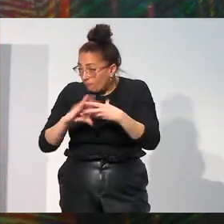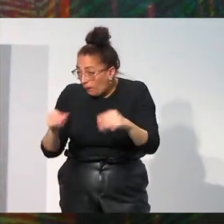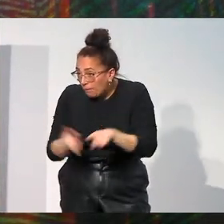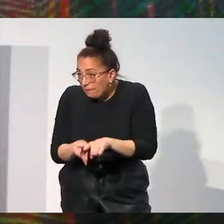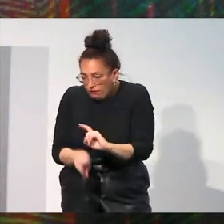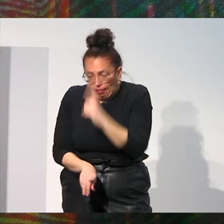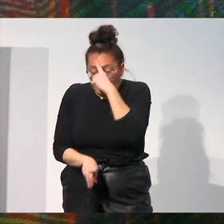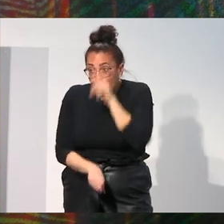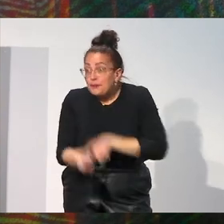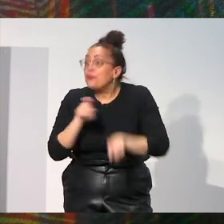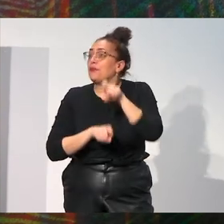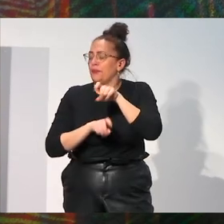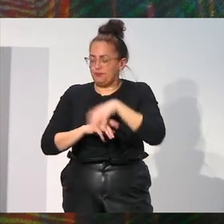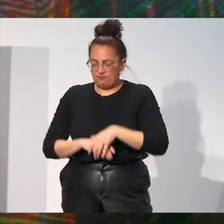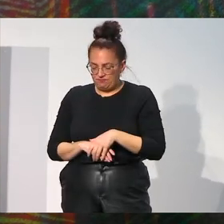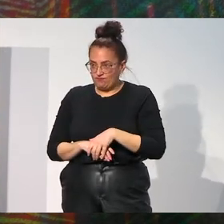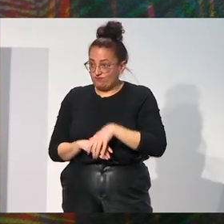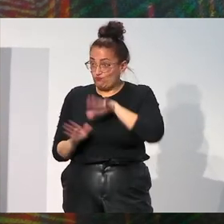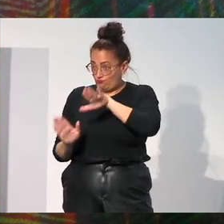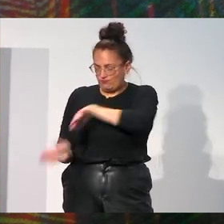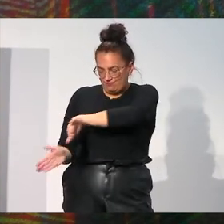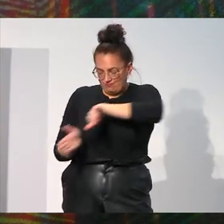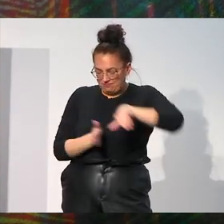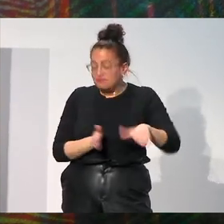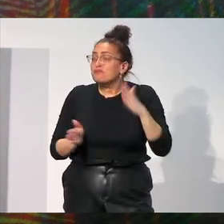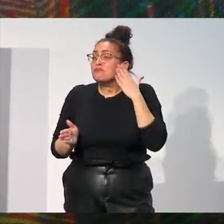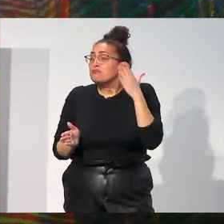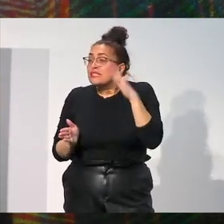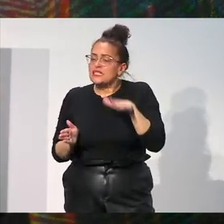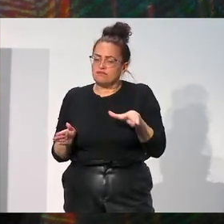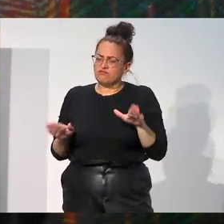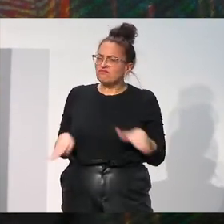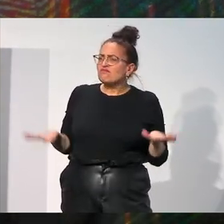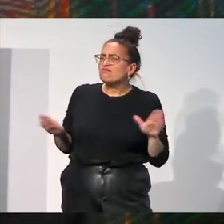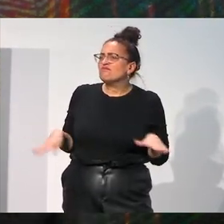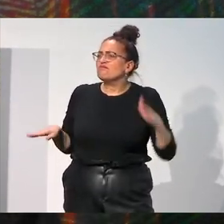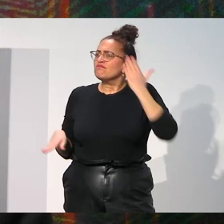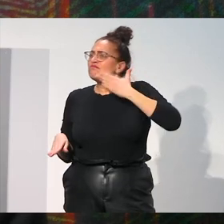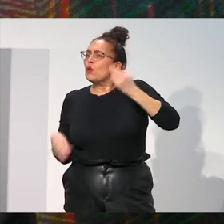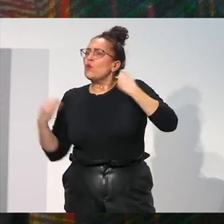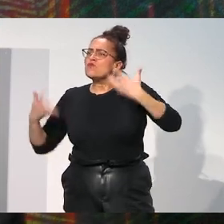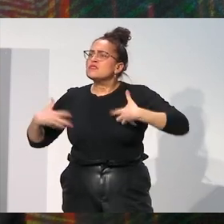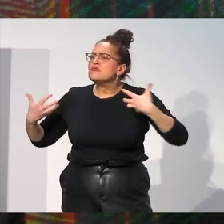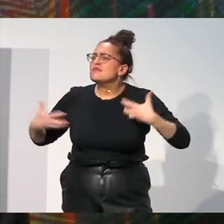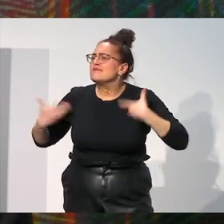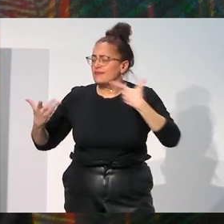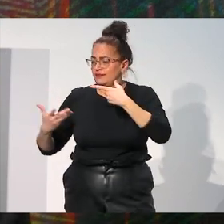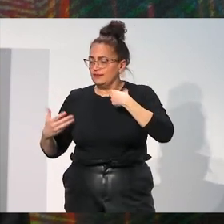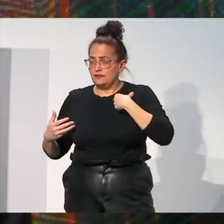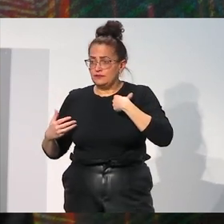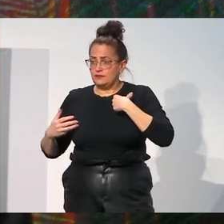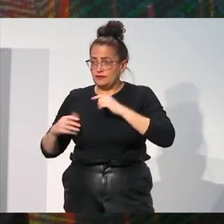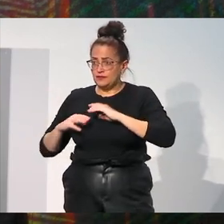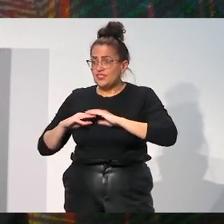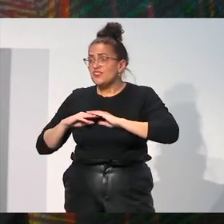Vous perdez le grand pingouin ou un autre animal, ou ce sera le cas si quelqu'un rencontre le dernier orang-outan, plus jamais aucun